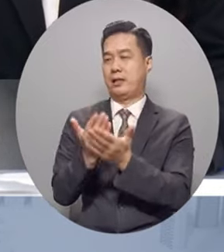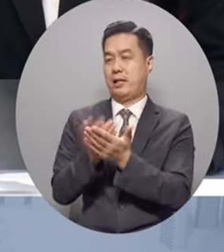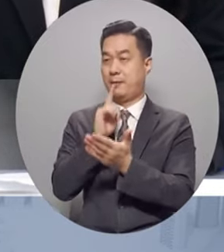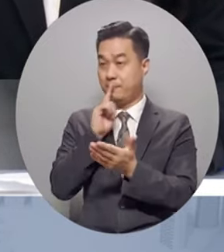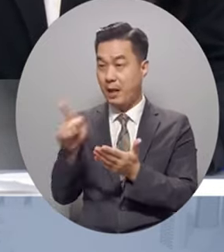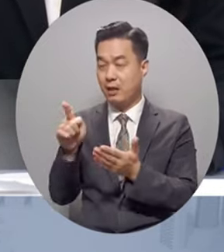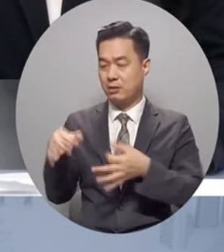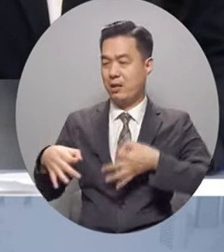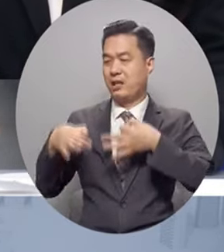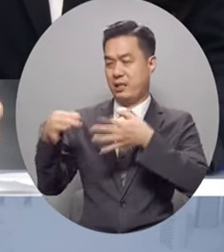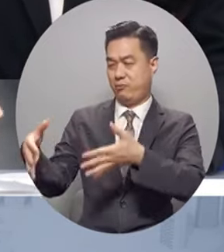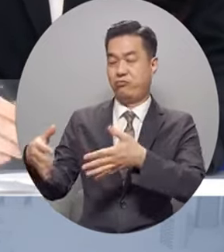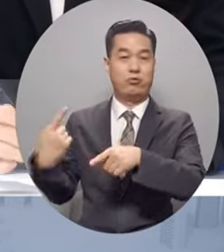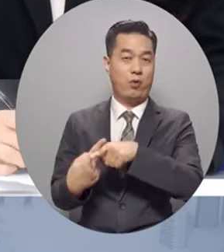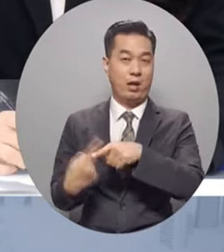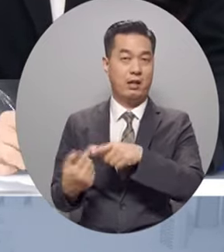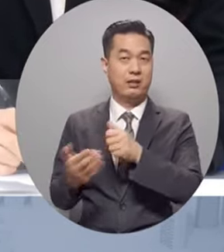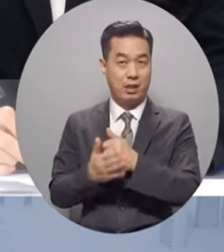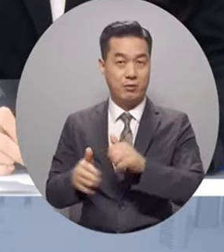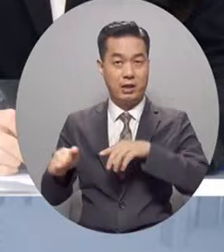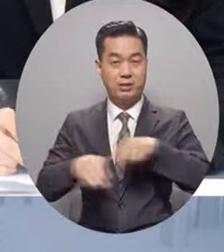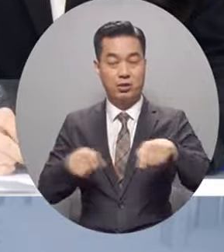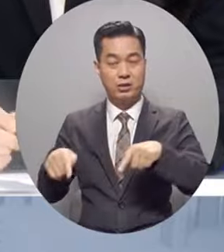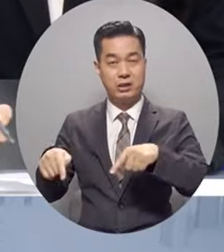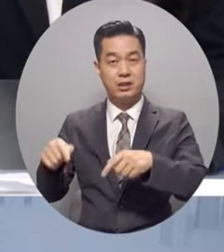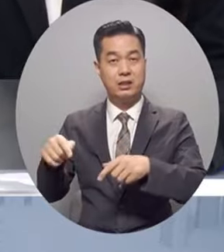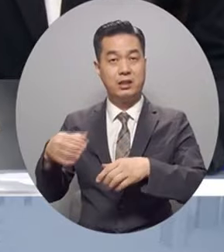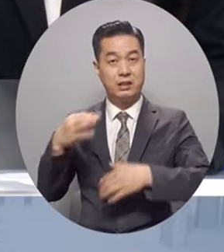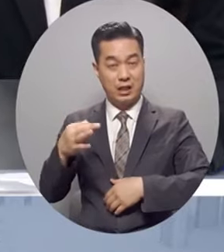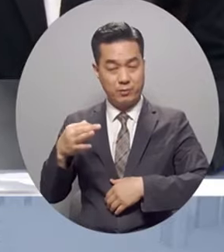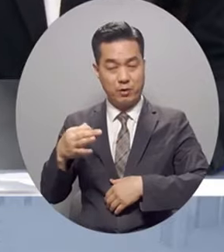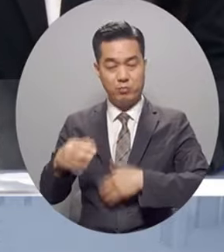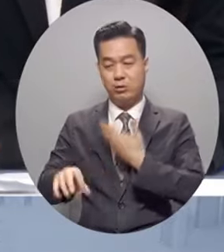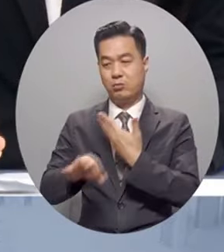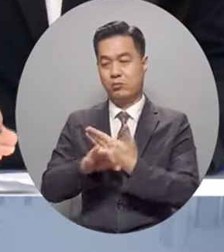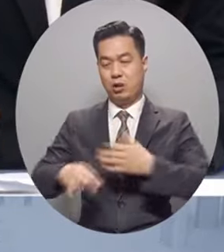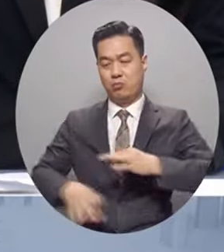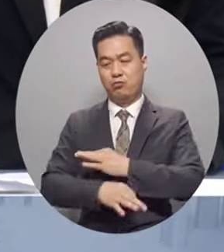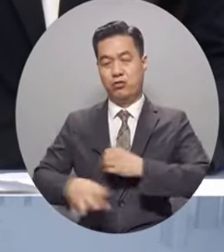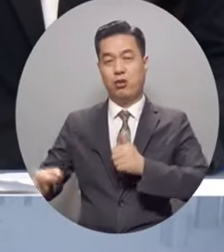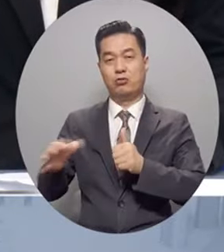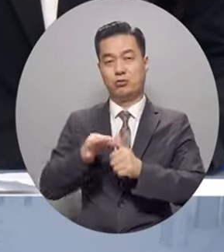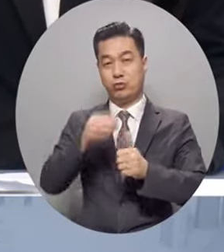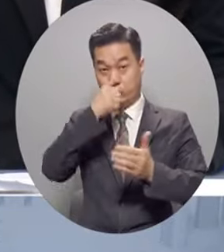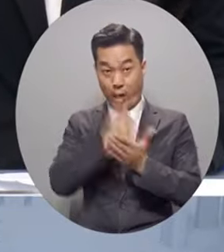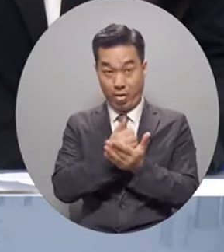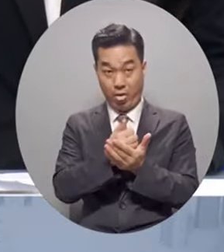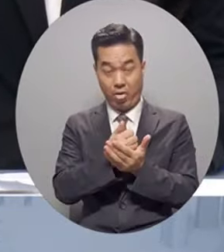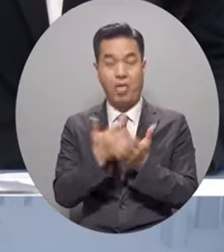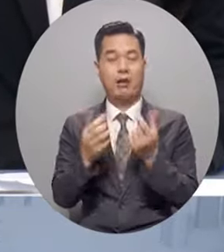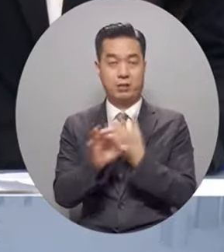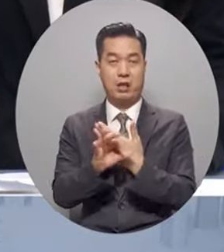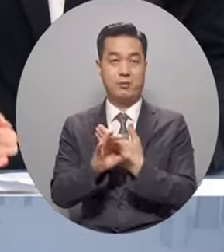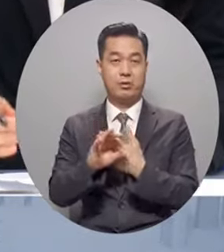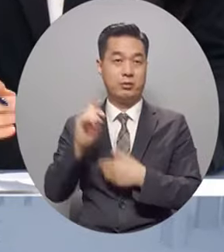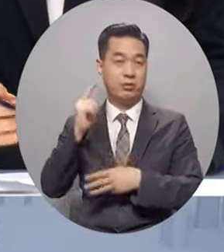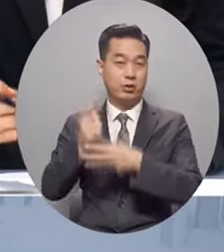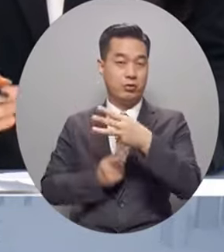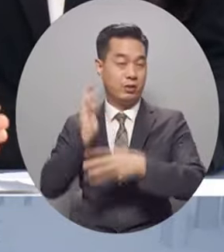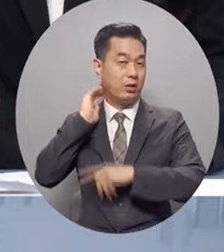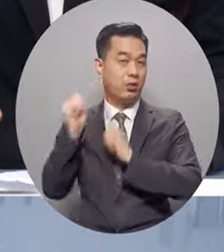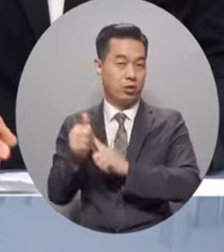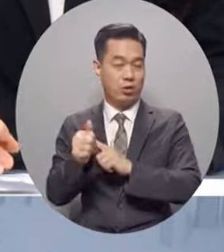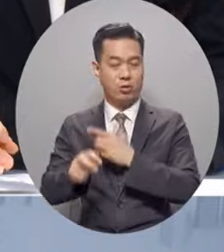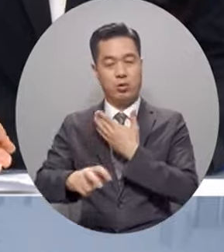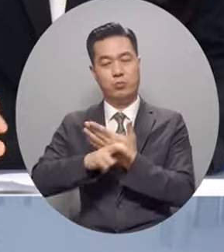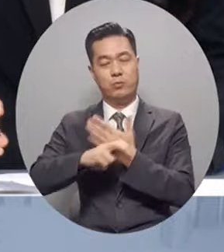기부를 해 준 셈이기 때문에 이게 정치자금법상 부정 수수죄 해당됩니다 만약에 그렇다면 윤성열 대통령은 부정 수술를 받은